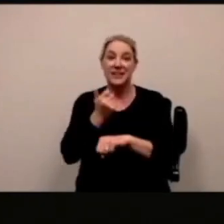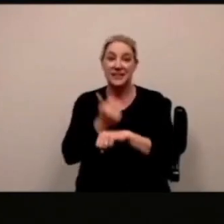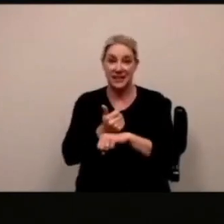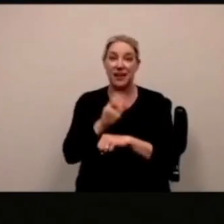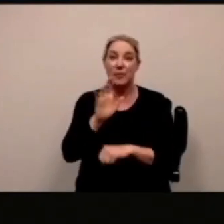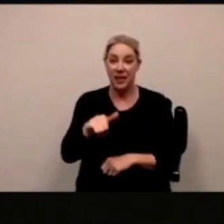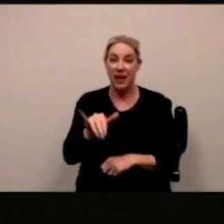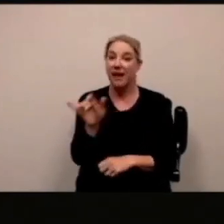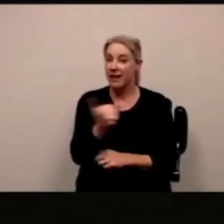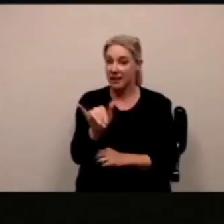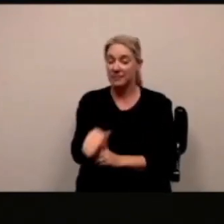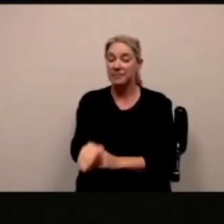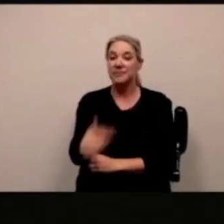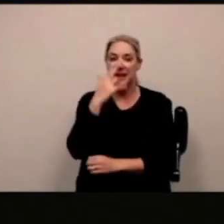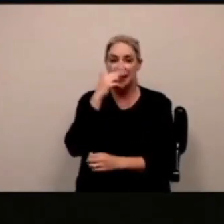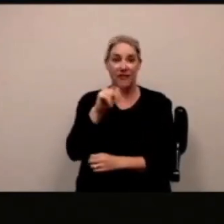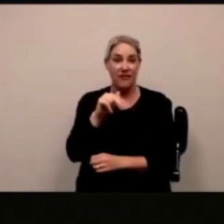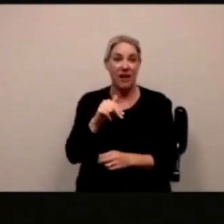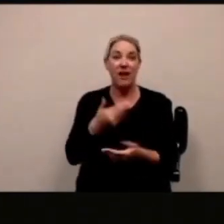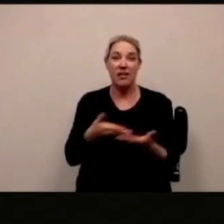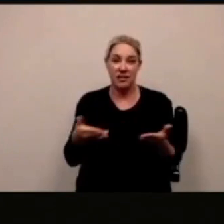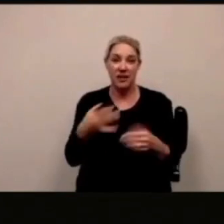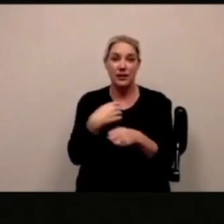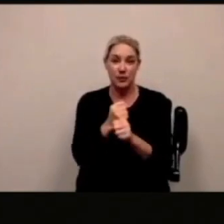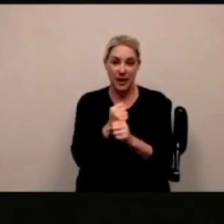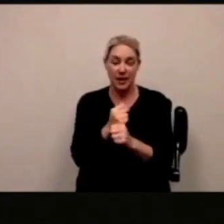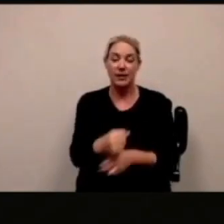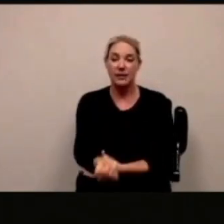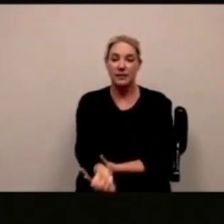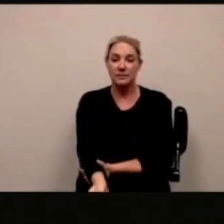状況ばかりですはい